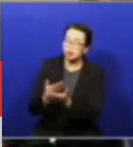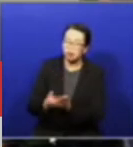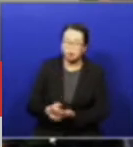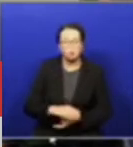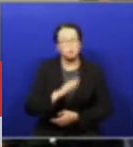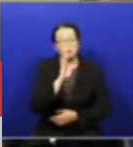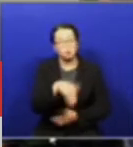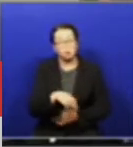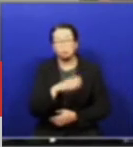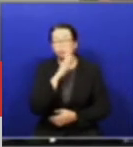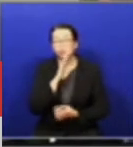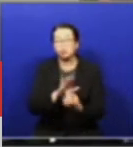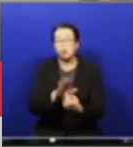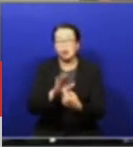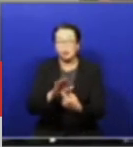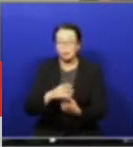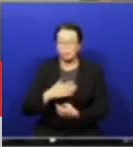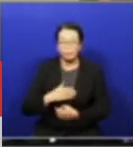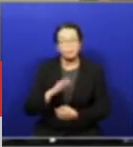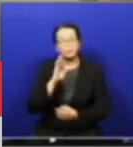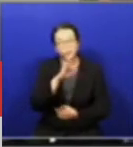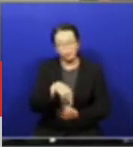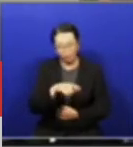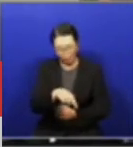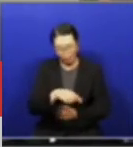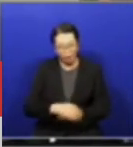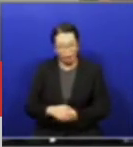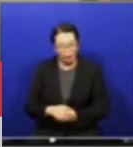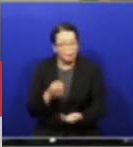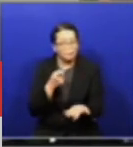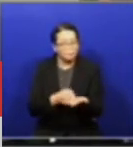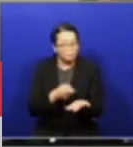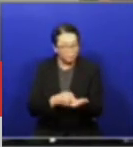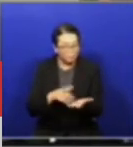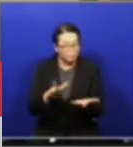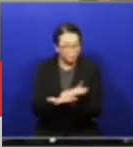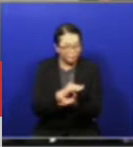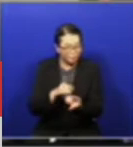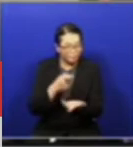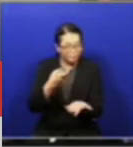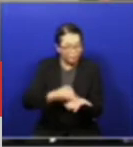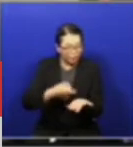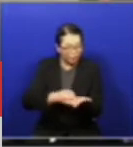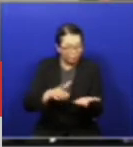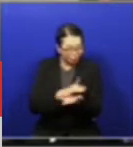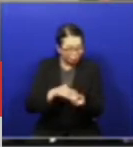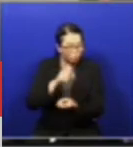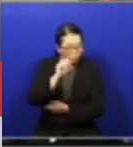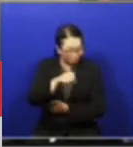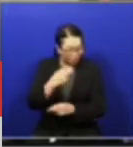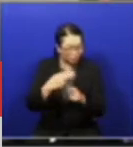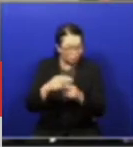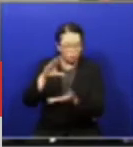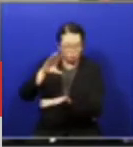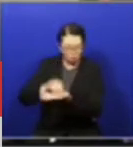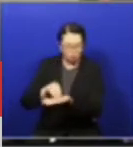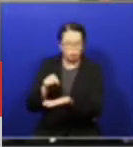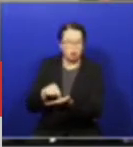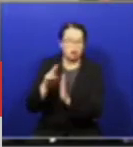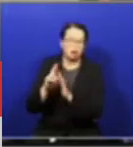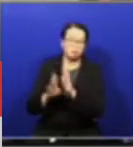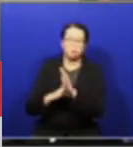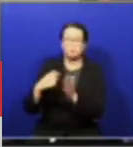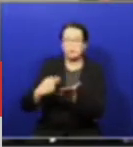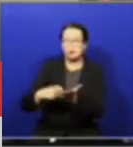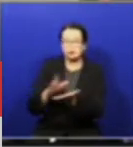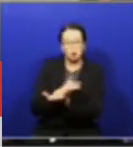ผมยกตัวอย่างนะฮะก็คุณจิรายุเป็นผู้ประกันตนในประกันสังคมแล้ว มีชื่ออยู่ในระบบของประกันสังค